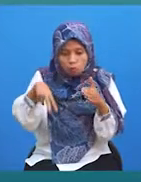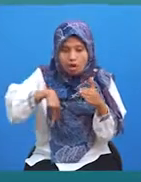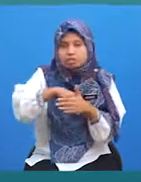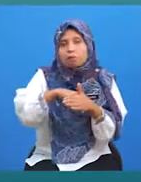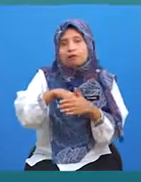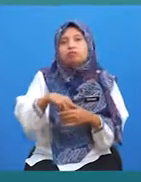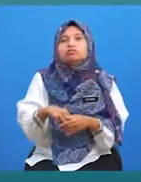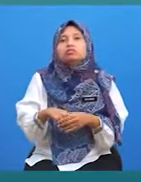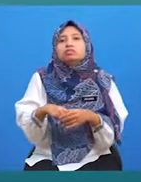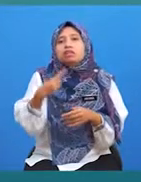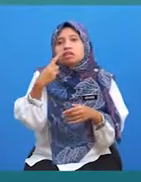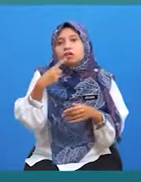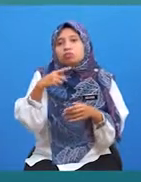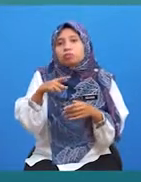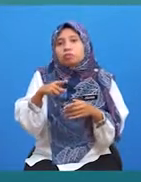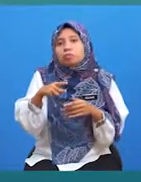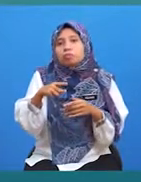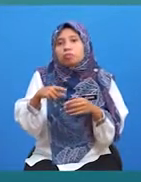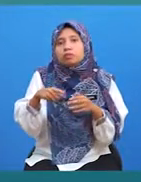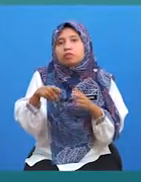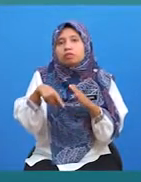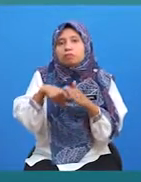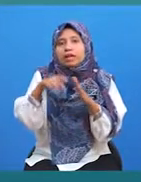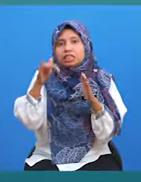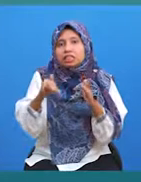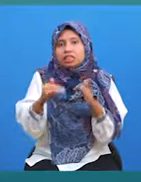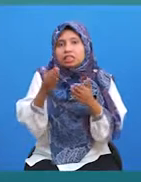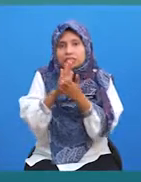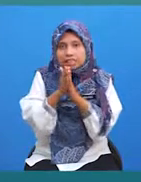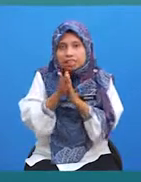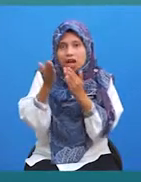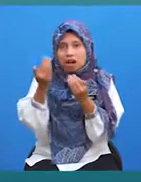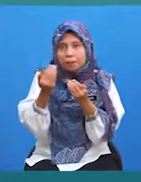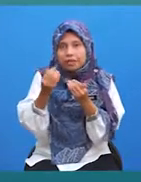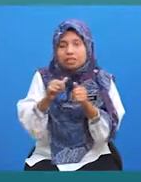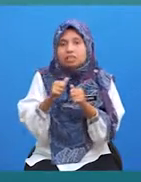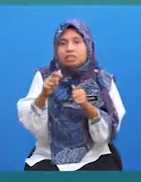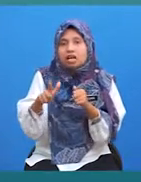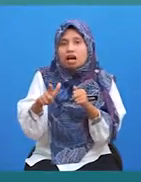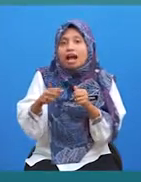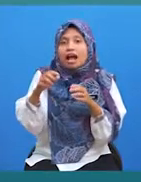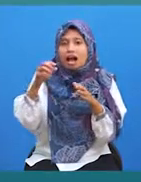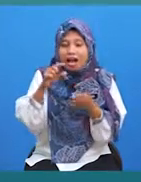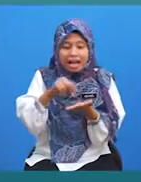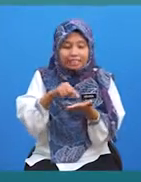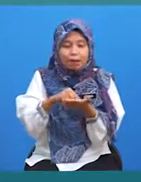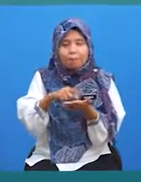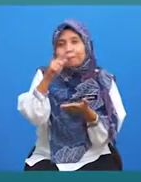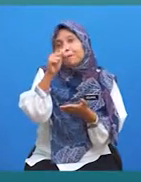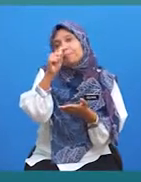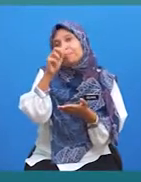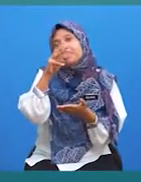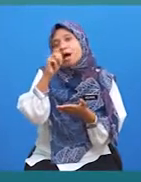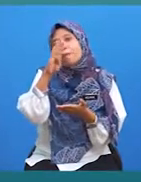bagi pemain yang menjadi harapan ialah ayam tambatan. Dan kata kunci